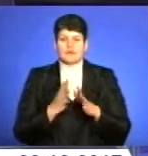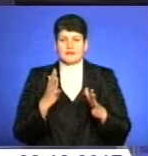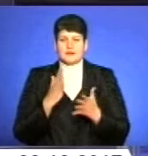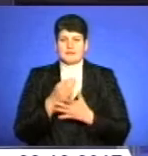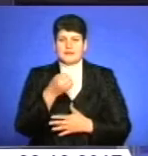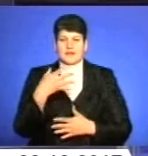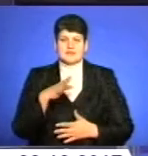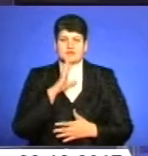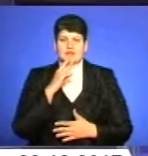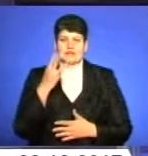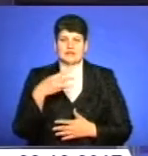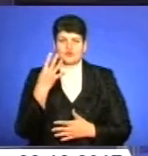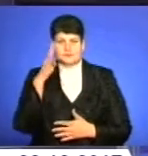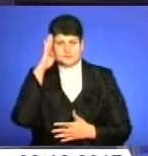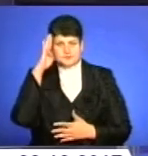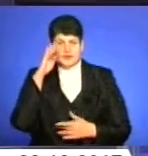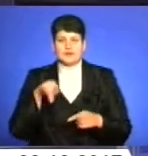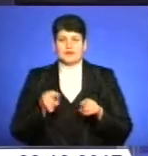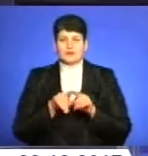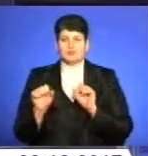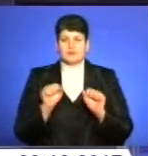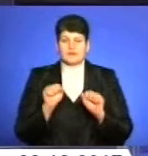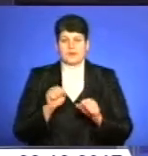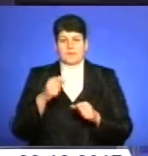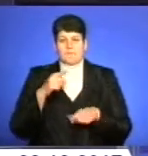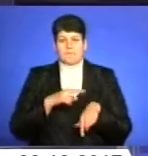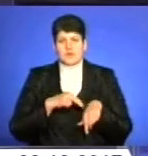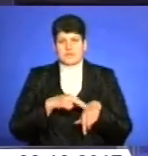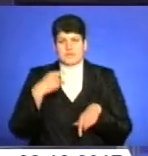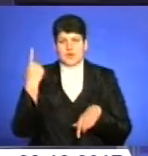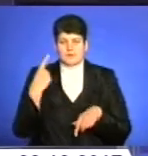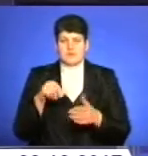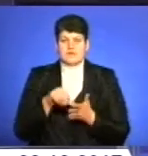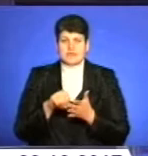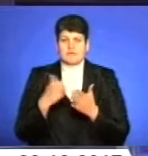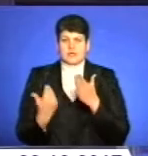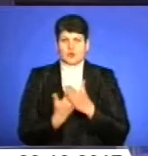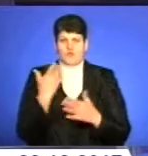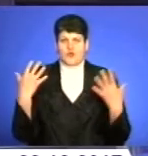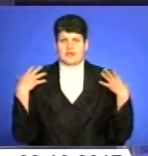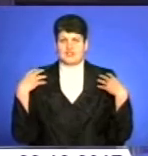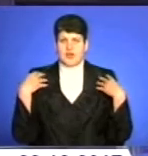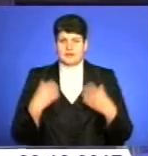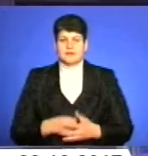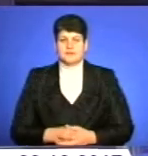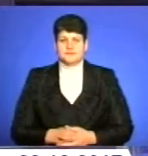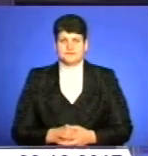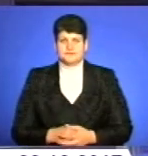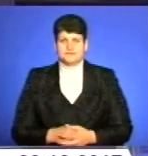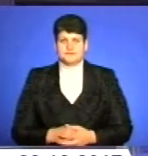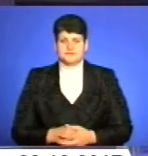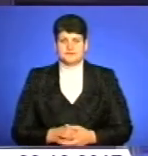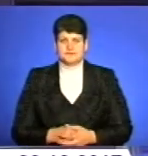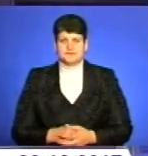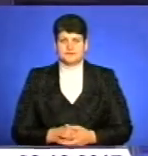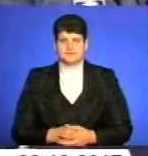жінок і 34 чоловіки. Також в управлінні патрульної поліції області представили нового начальника. Детальніше про це у сюжеті Богдана